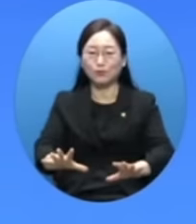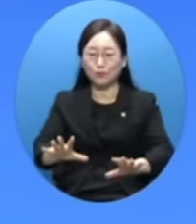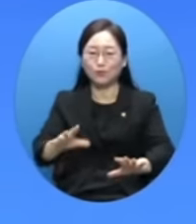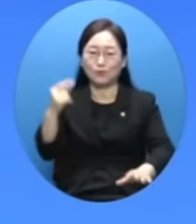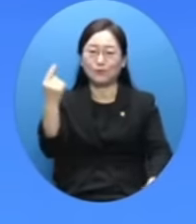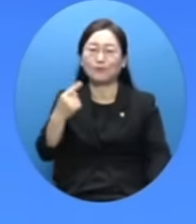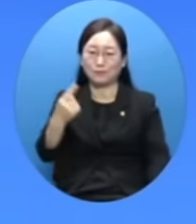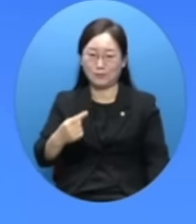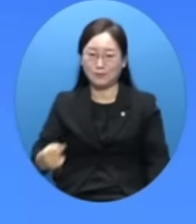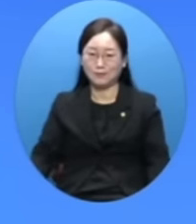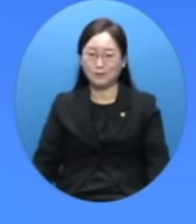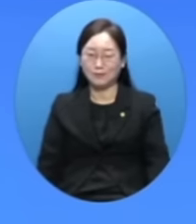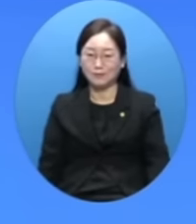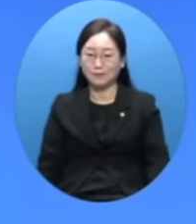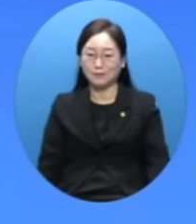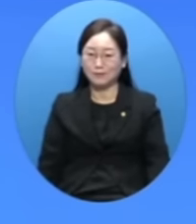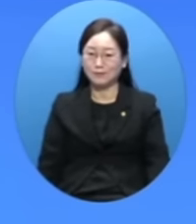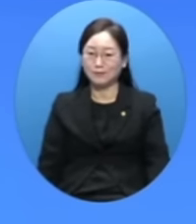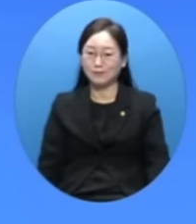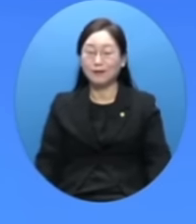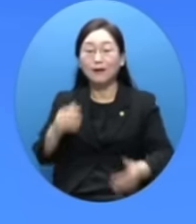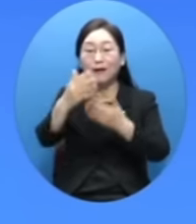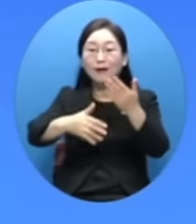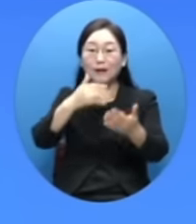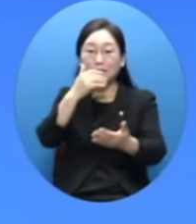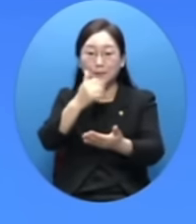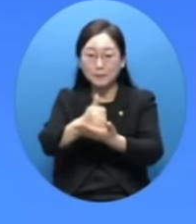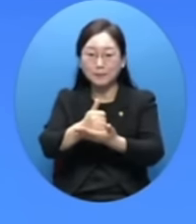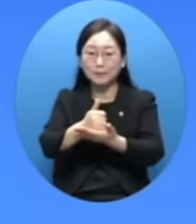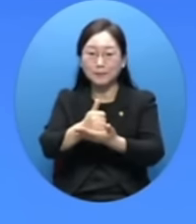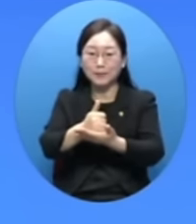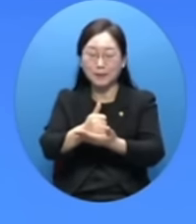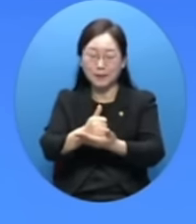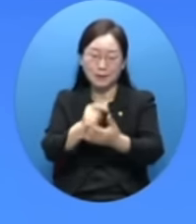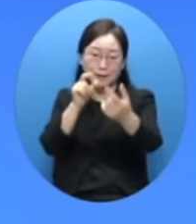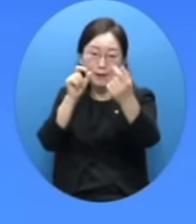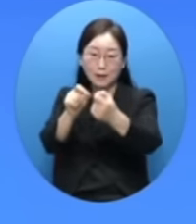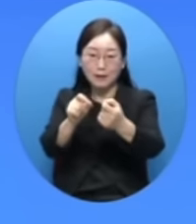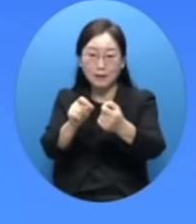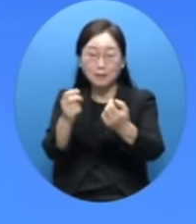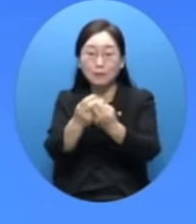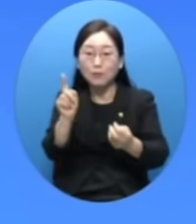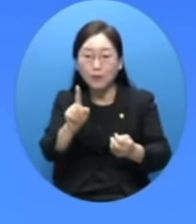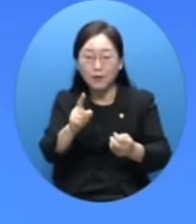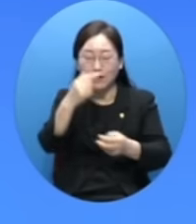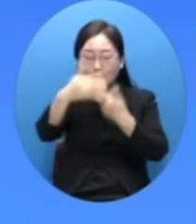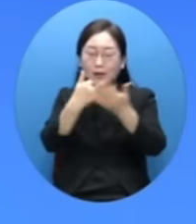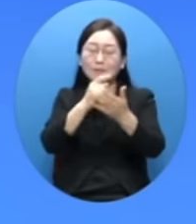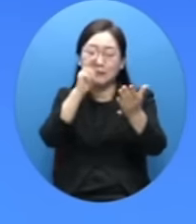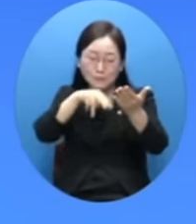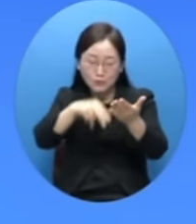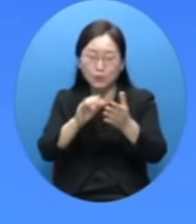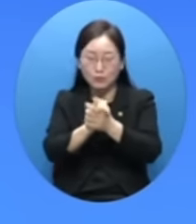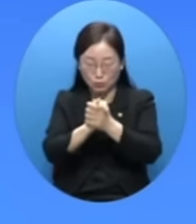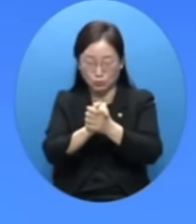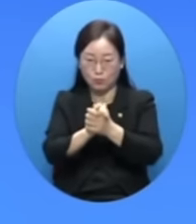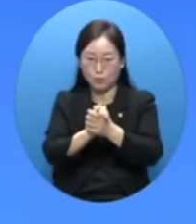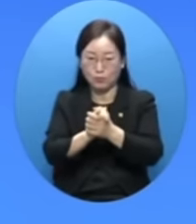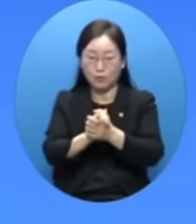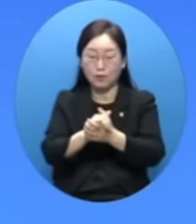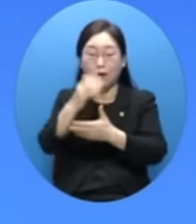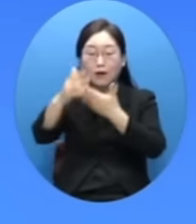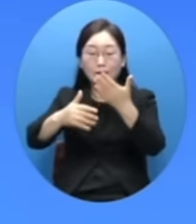임하게 되는 것입니다. 하나님께 나아가는 길이 말씀과 기도입니다. 하나님 기도의